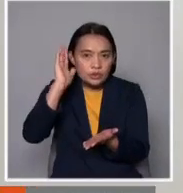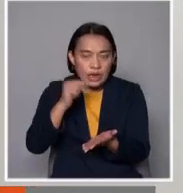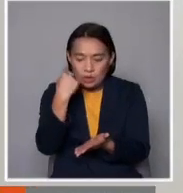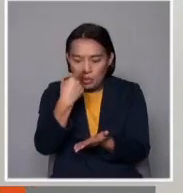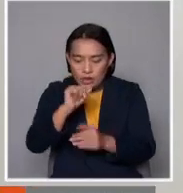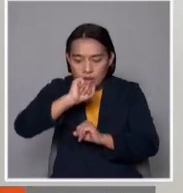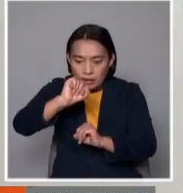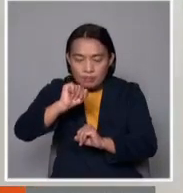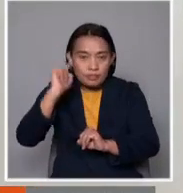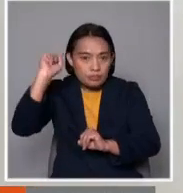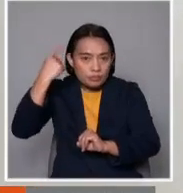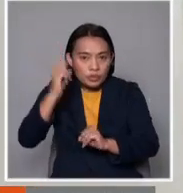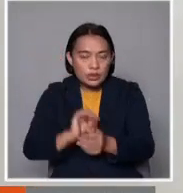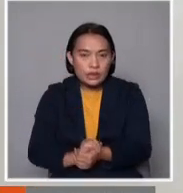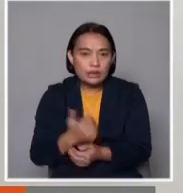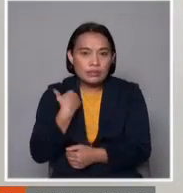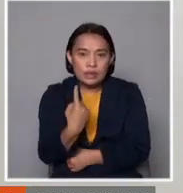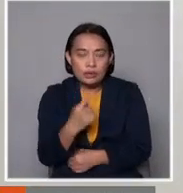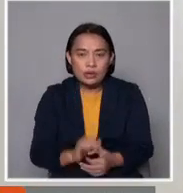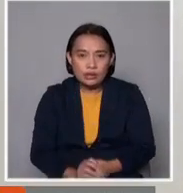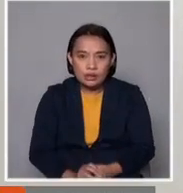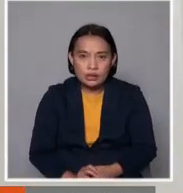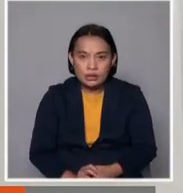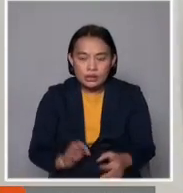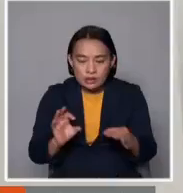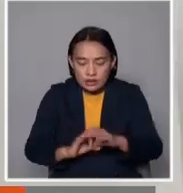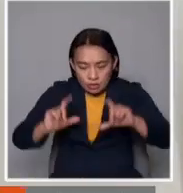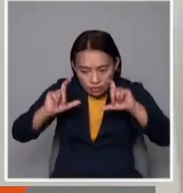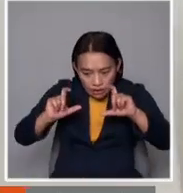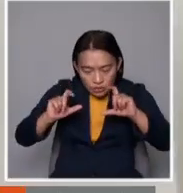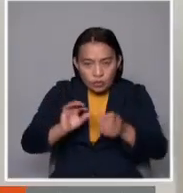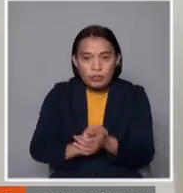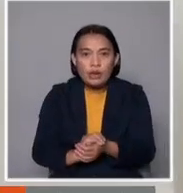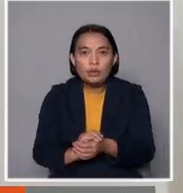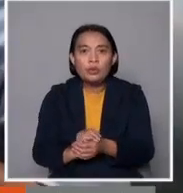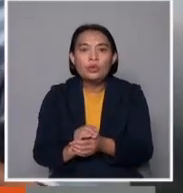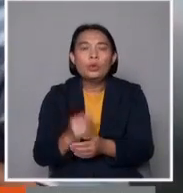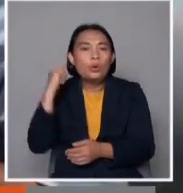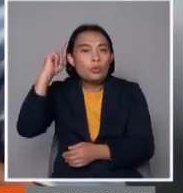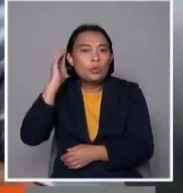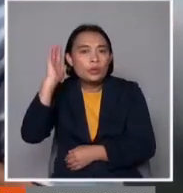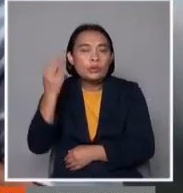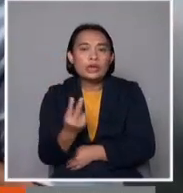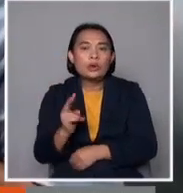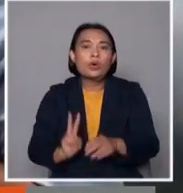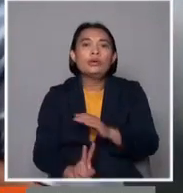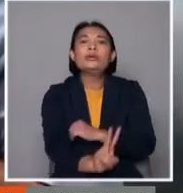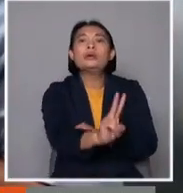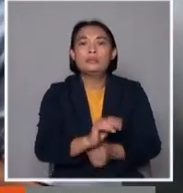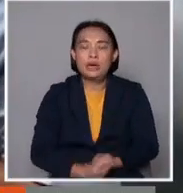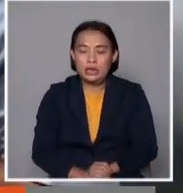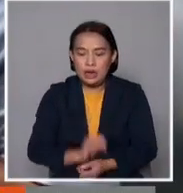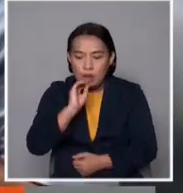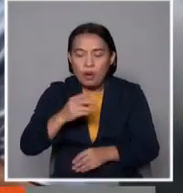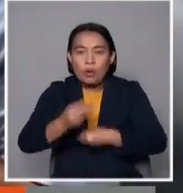มาติดกับผู้หญิงที่ใช้โทรศัพท์ถ่ายรูปก่อนที่จะเดินออกไปค่ะป้ายประกาศเนี่ยมีใจความว่าเจ้าของ